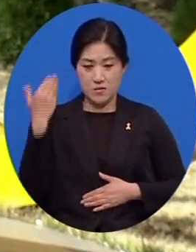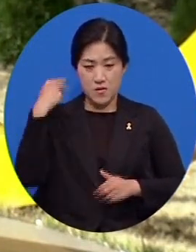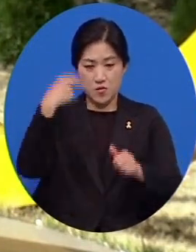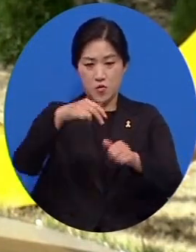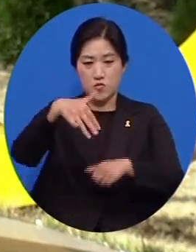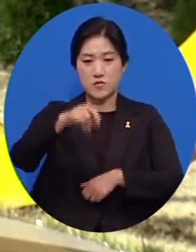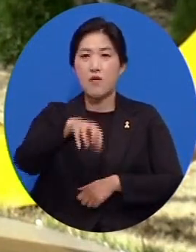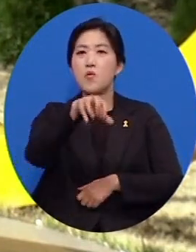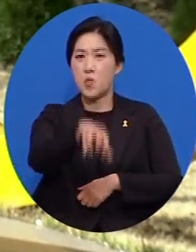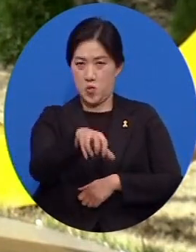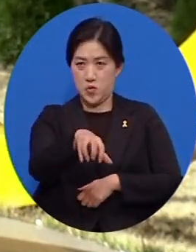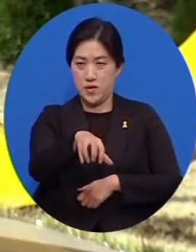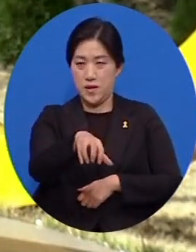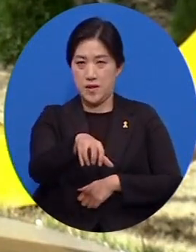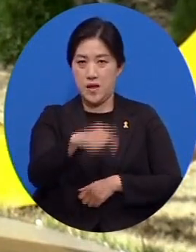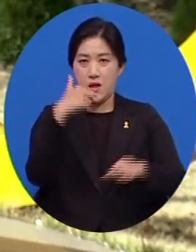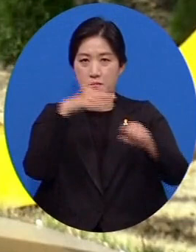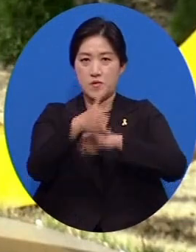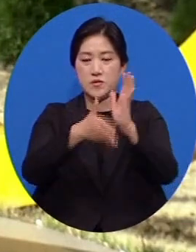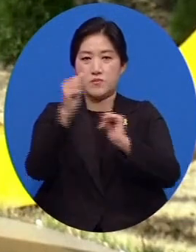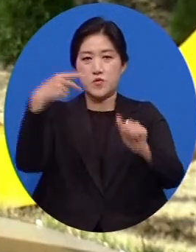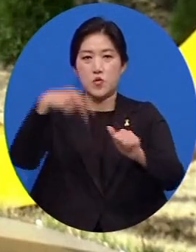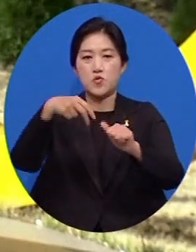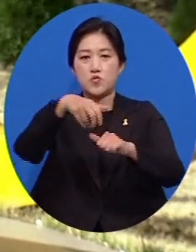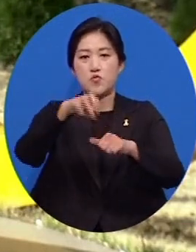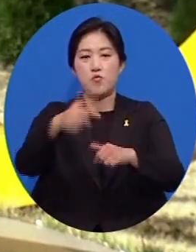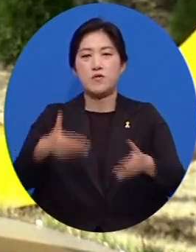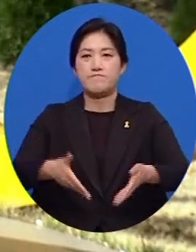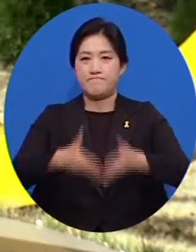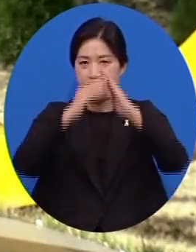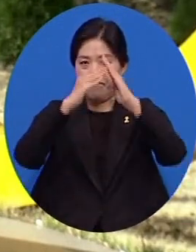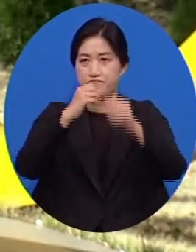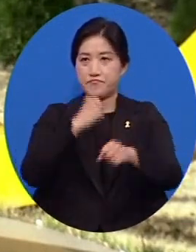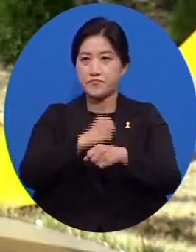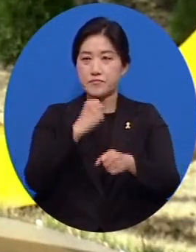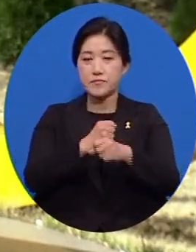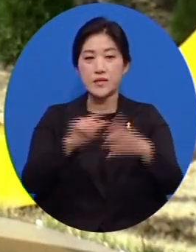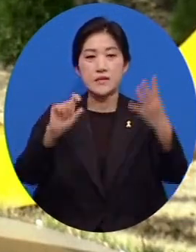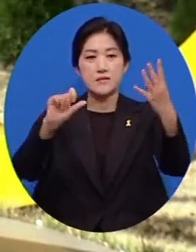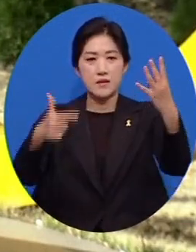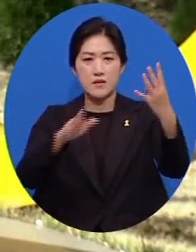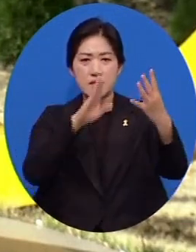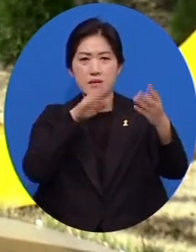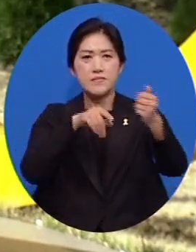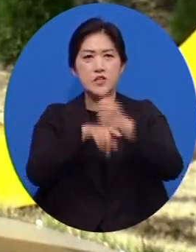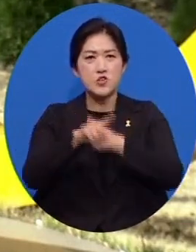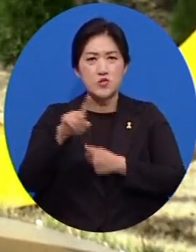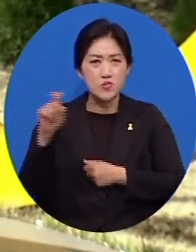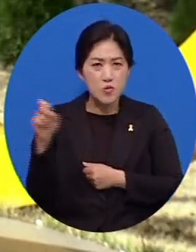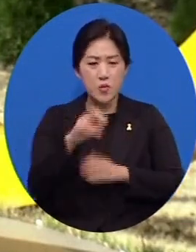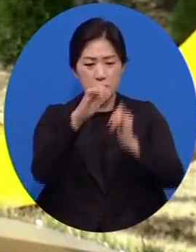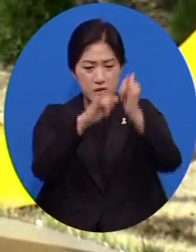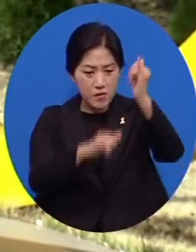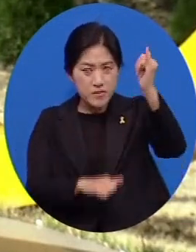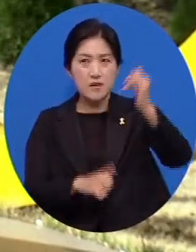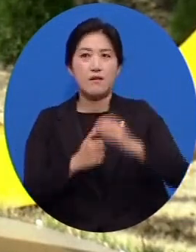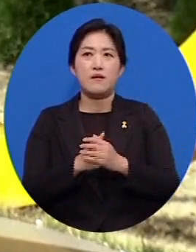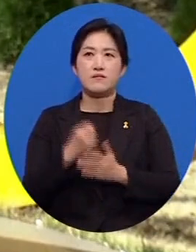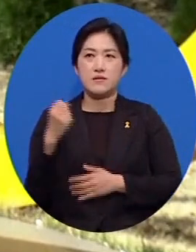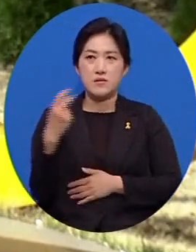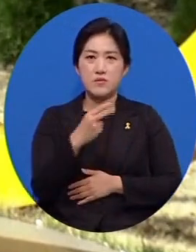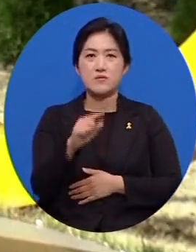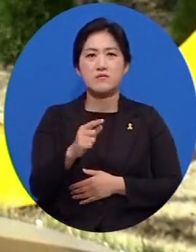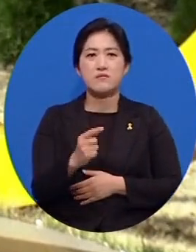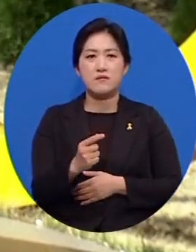교육청 자리에 민주시민교육원을 만들어서 4.16의 실체, 그 역사,